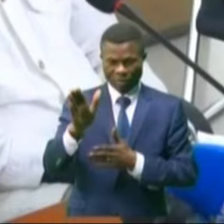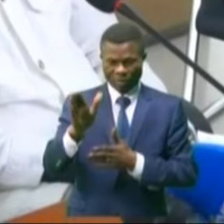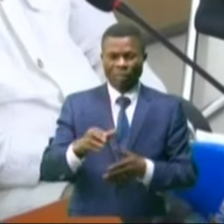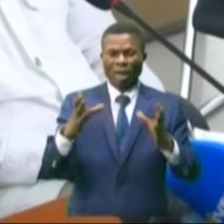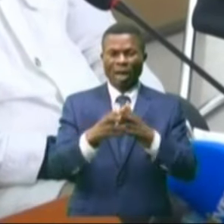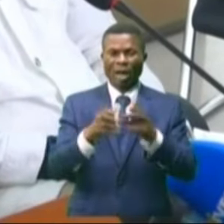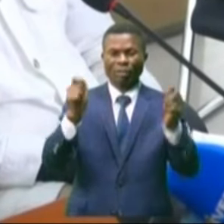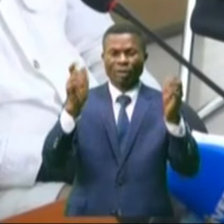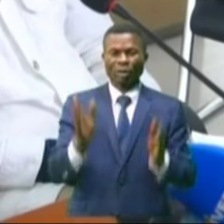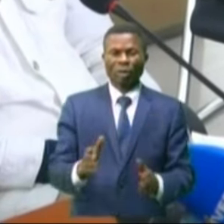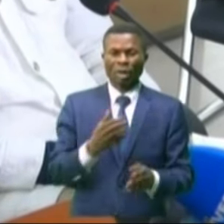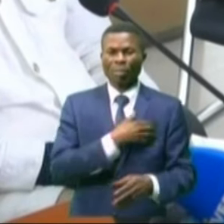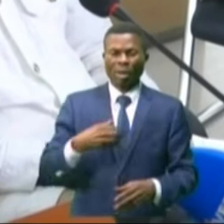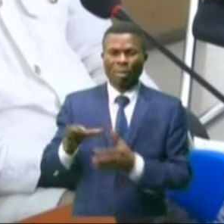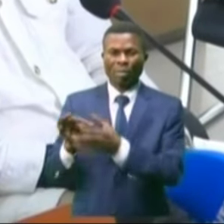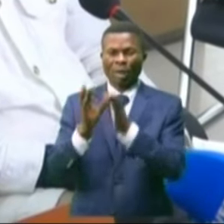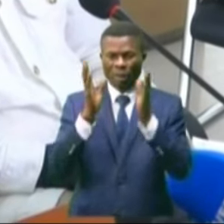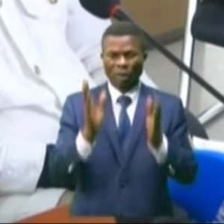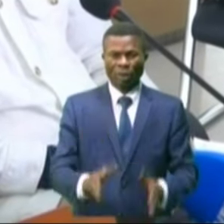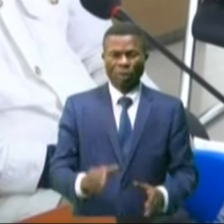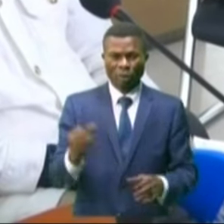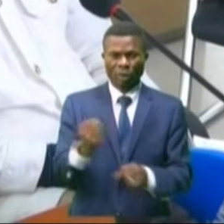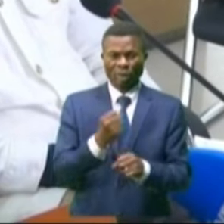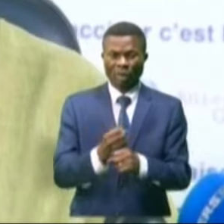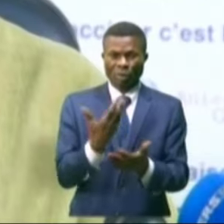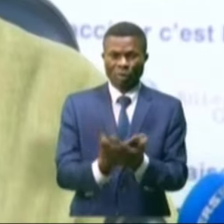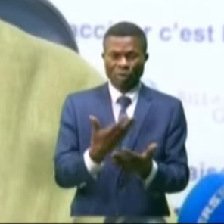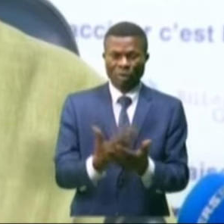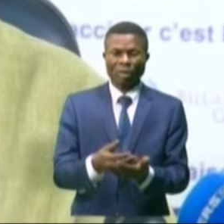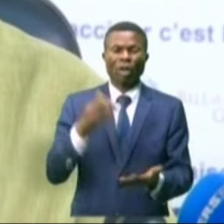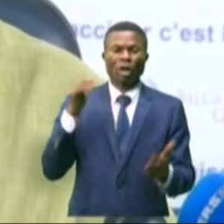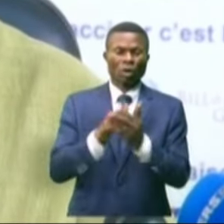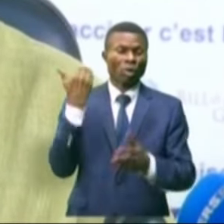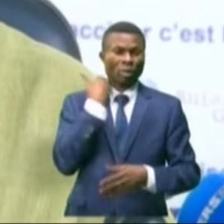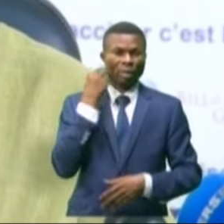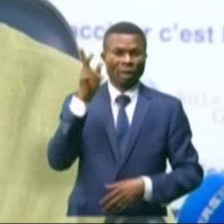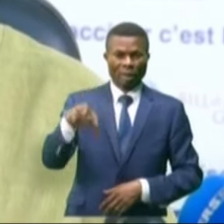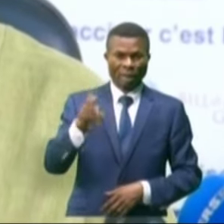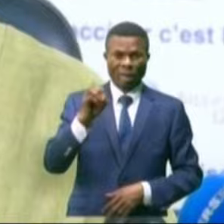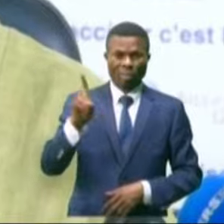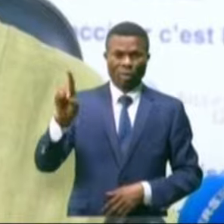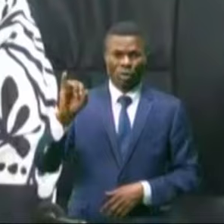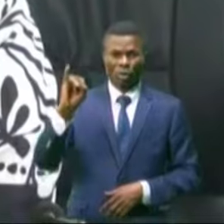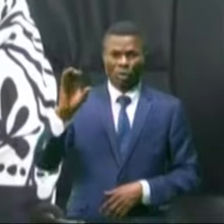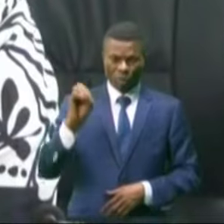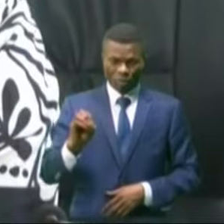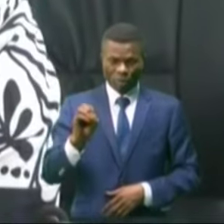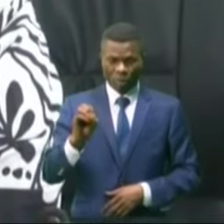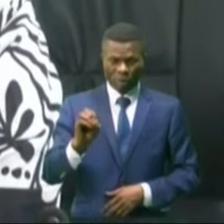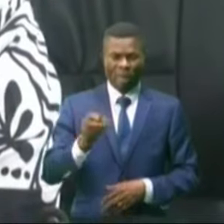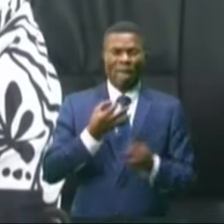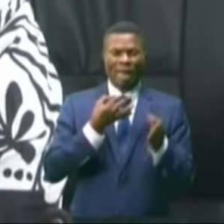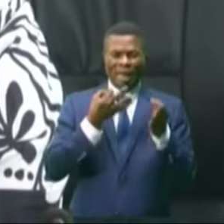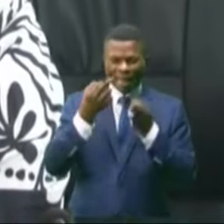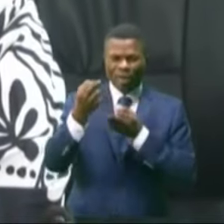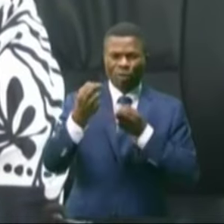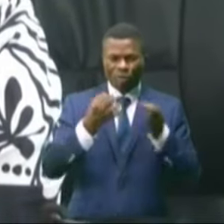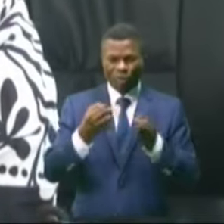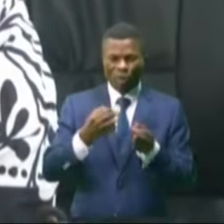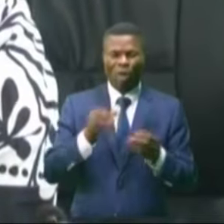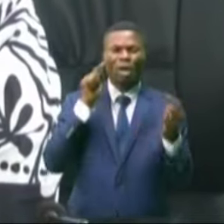la coordonnatrice du comité d'opération urgence polio, Dr Elisabeth Mukamba, a explicité la